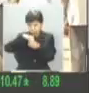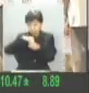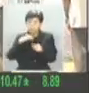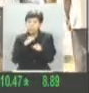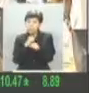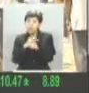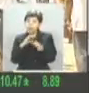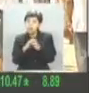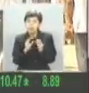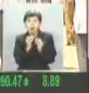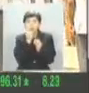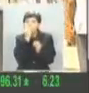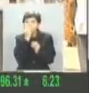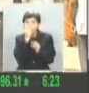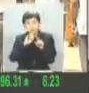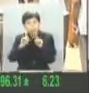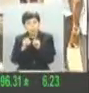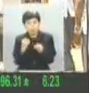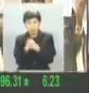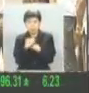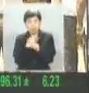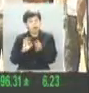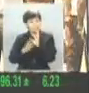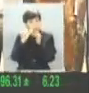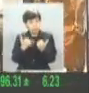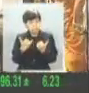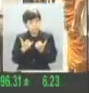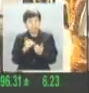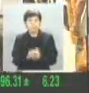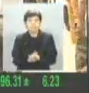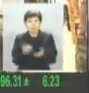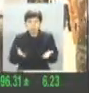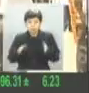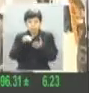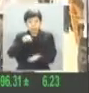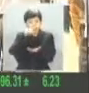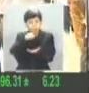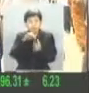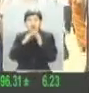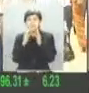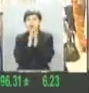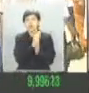ที่จะวางดอกไม้จิกนะคะที่จะใช้ในพิธีพระราชทานเพลิงสรีระสังขารของหลวงต